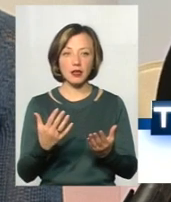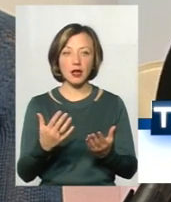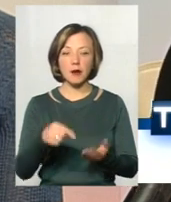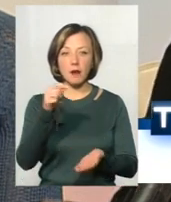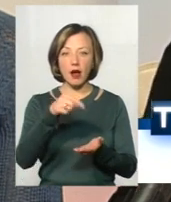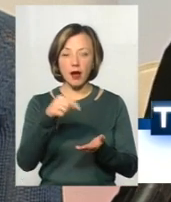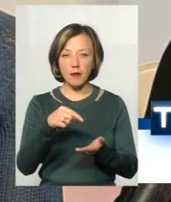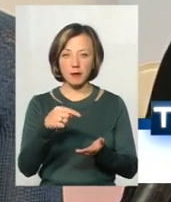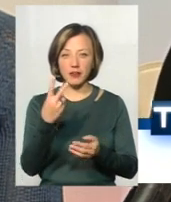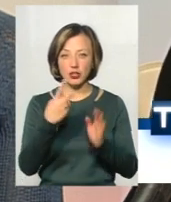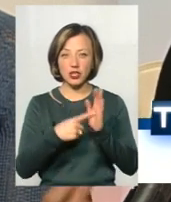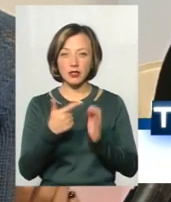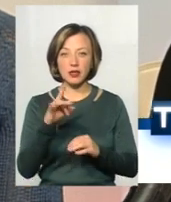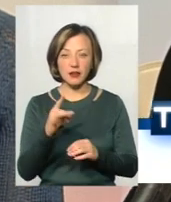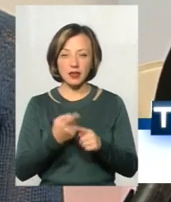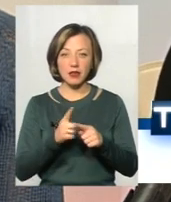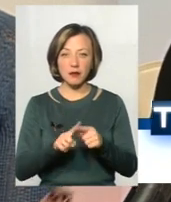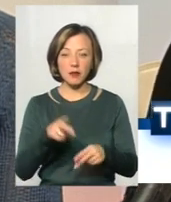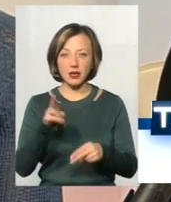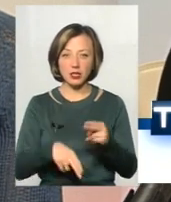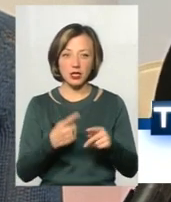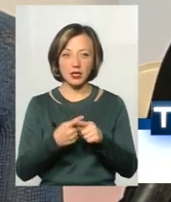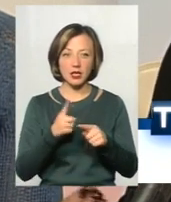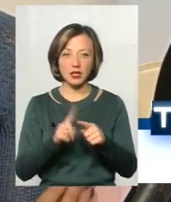гривен каплями и прекратиться этот